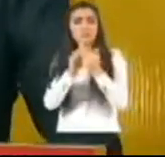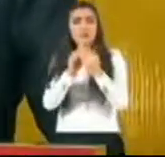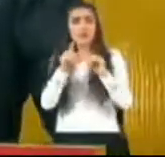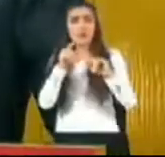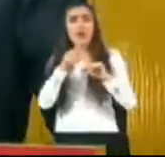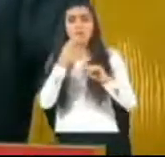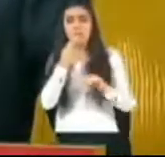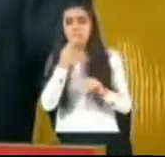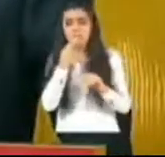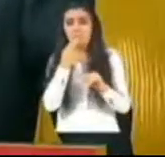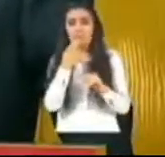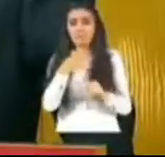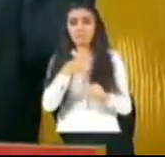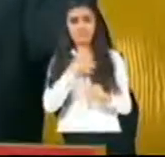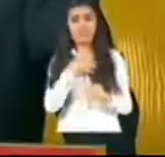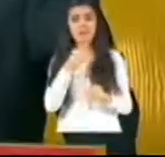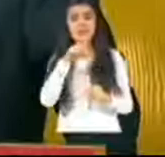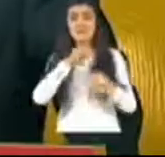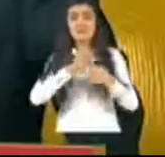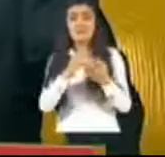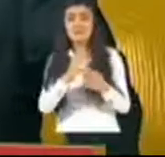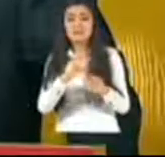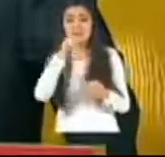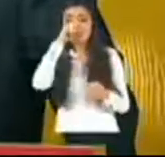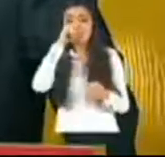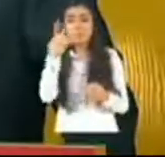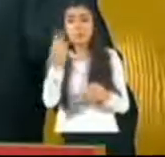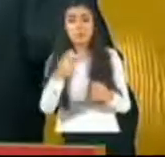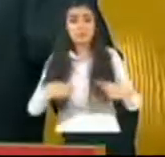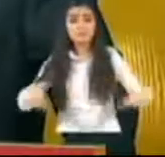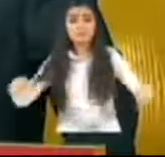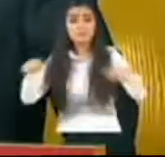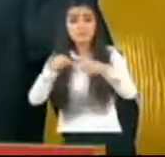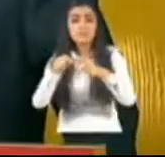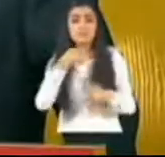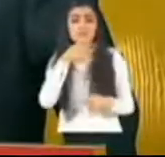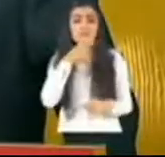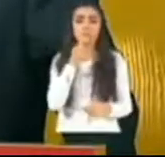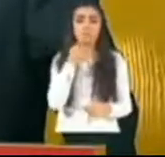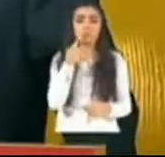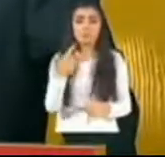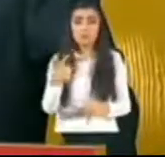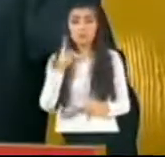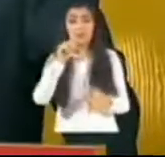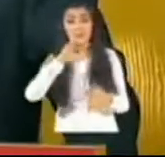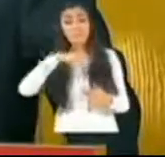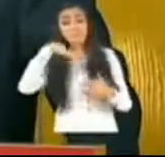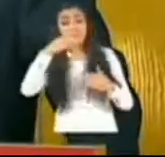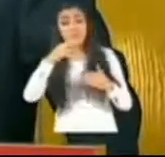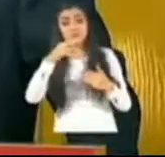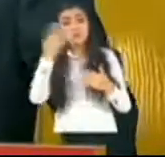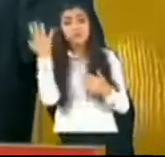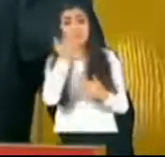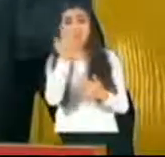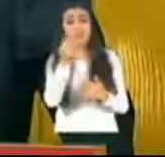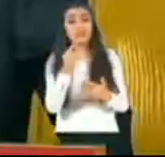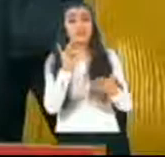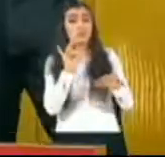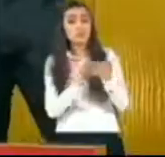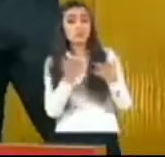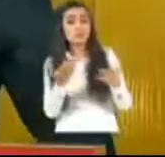hakem heyetinin nasıl ve kimler tarafından oluşturulacağıdır. Bir başka karanlıkta kalan nokta